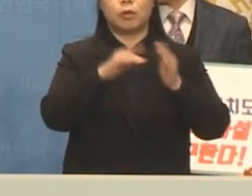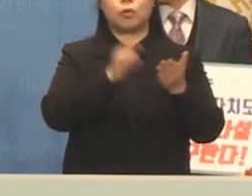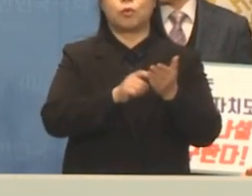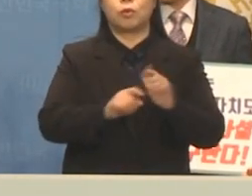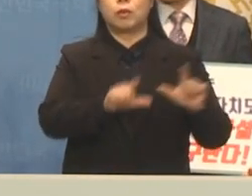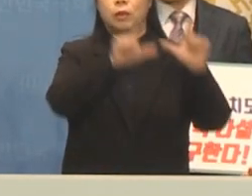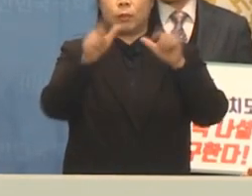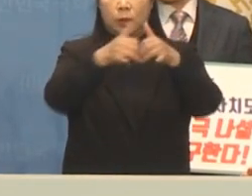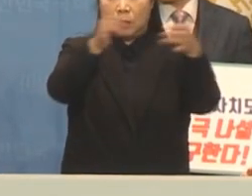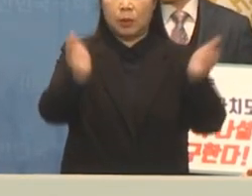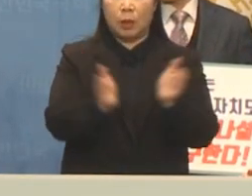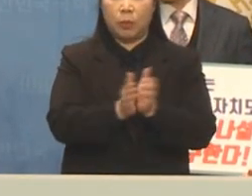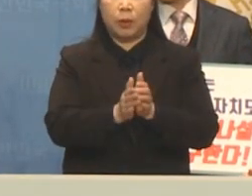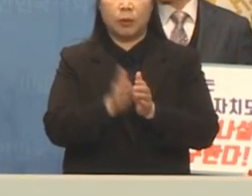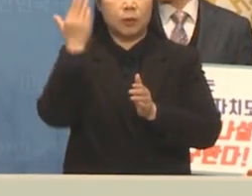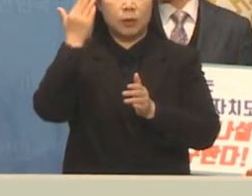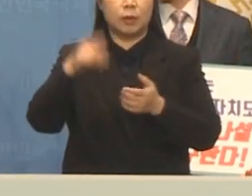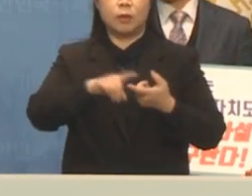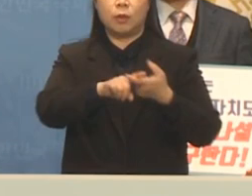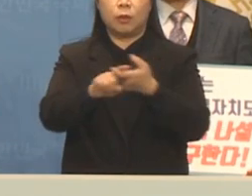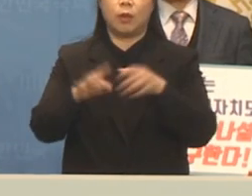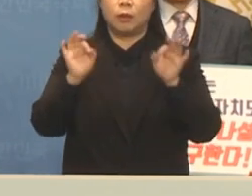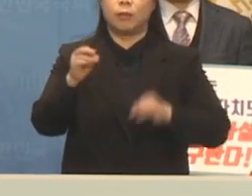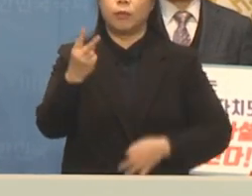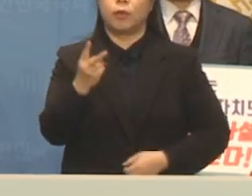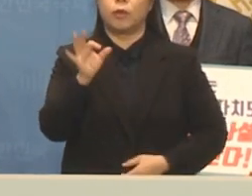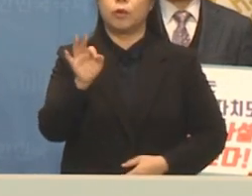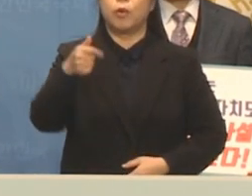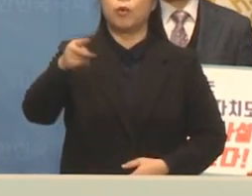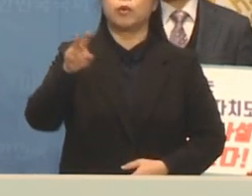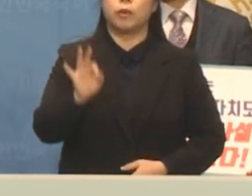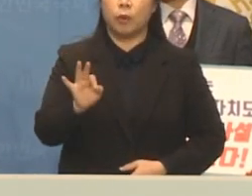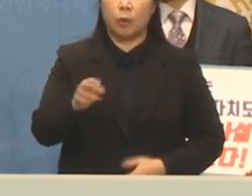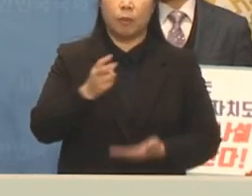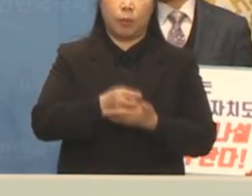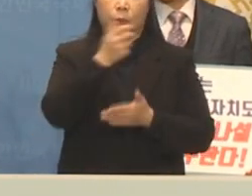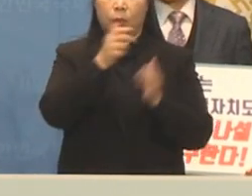촉구 시민사회 지식인연대 김효경 변호사입니다.